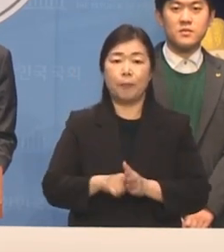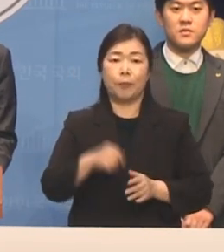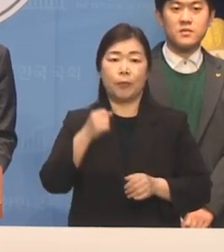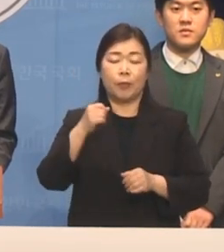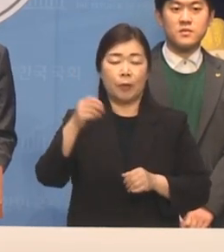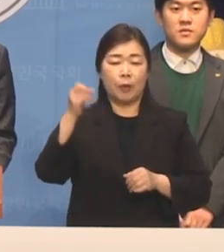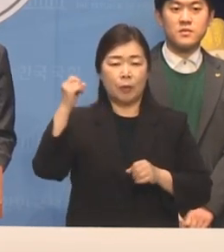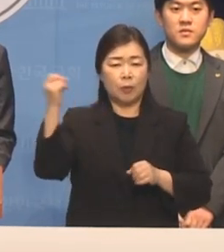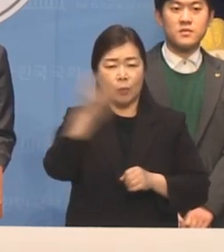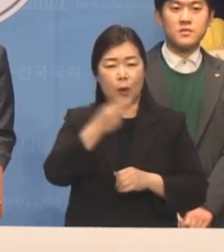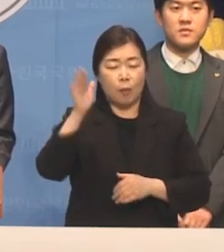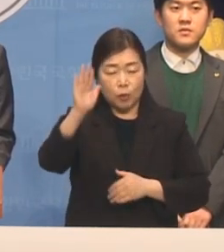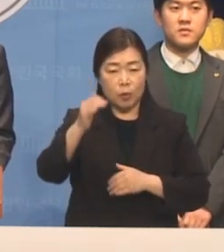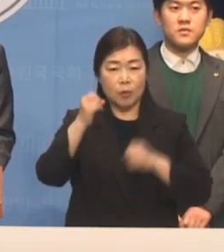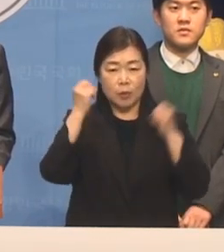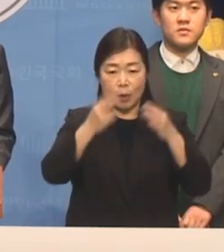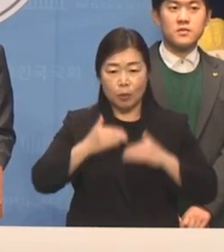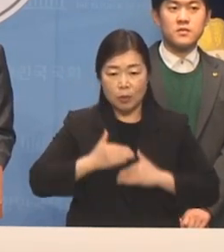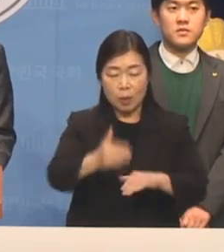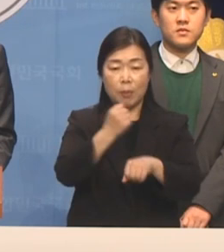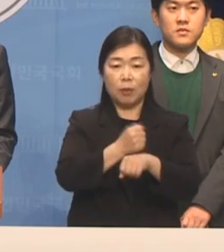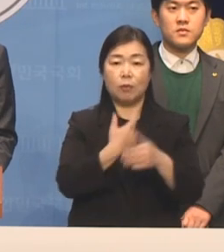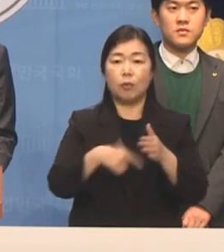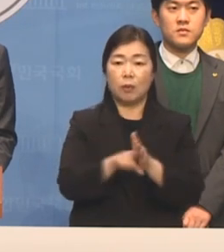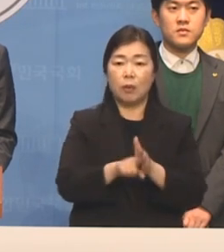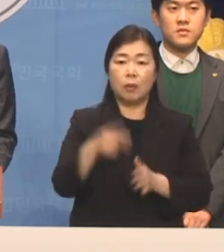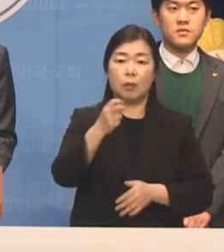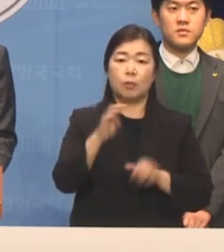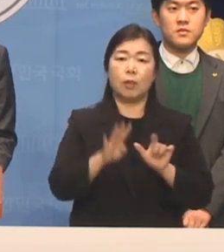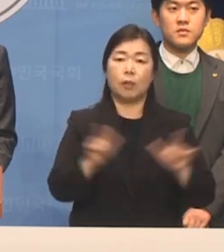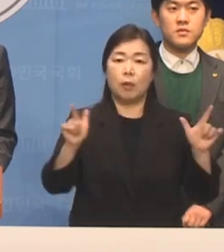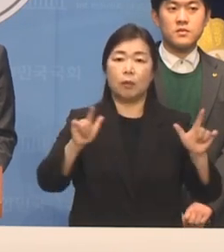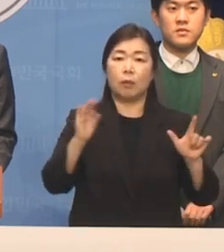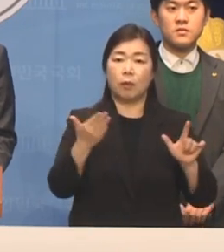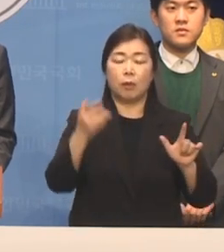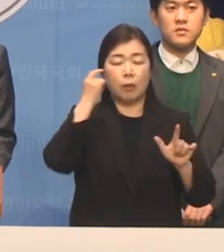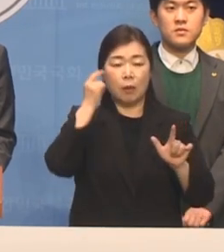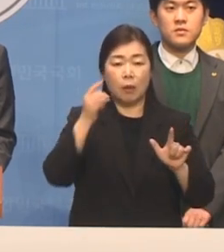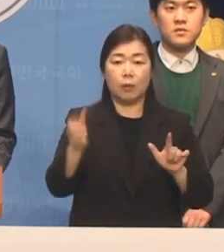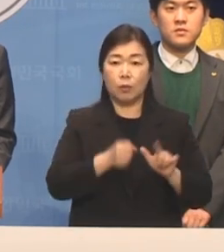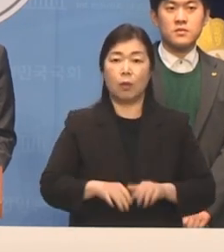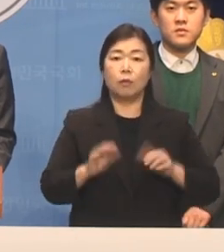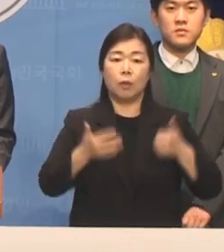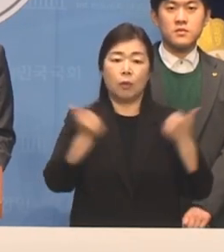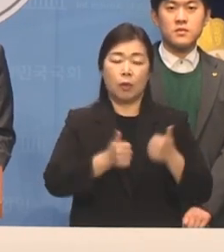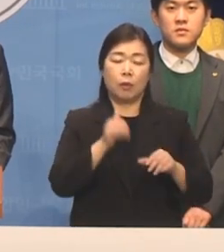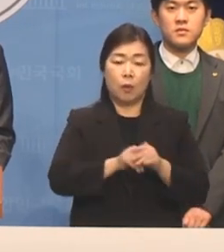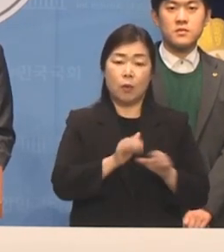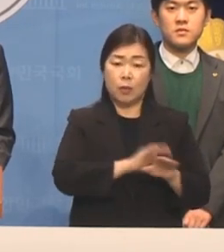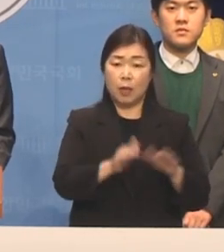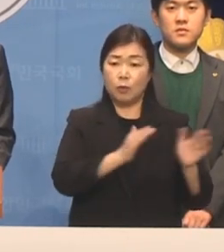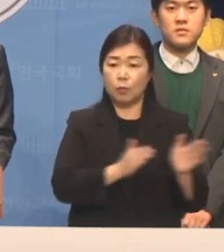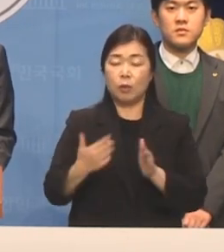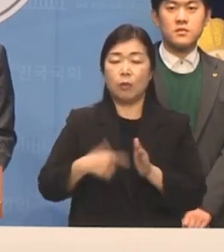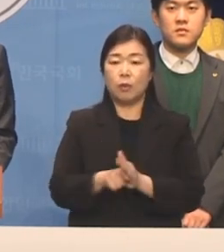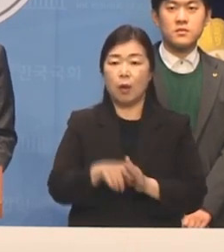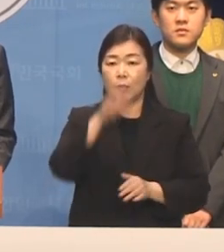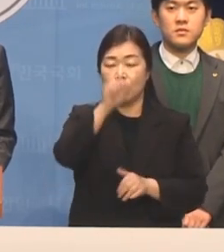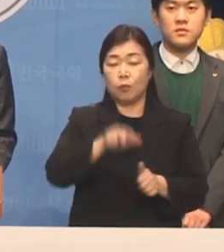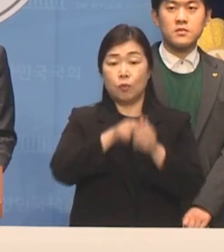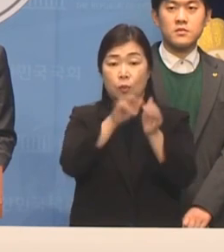만들어가고 구축하는 2024년 총선이 되어야 된다고 생각하고요. 이 총선을 잘 준비하기 위해서 좋은